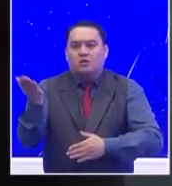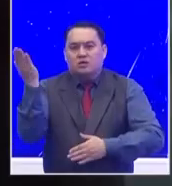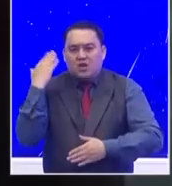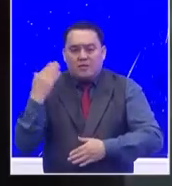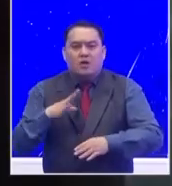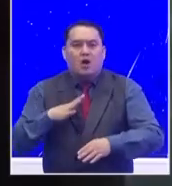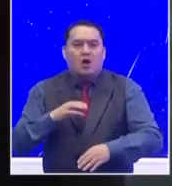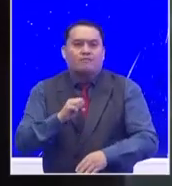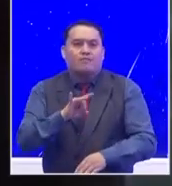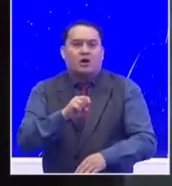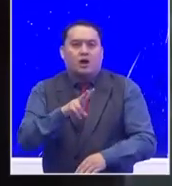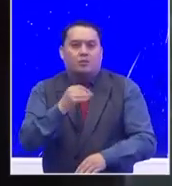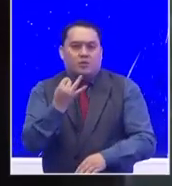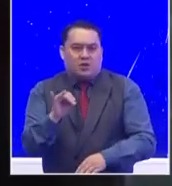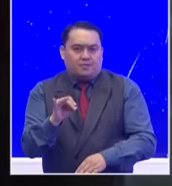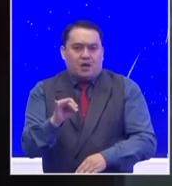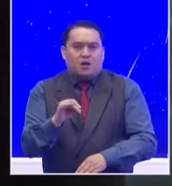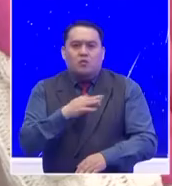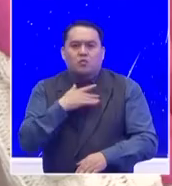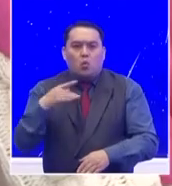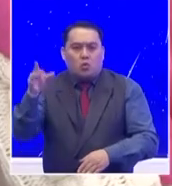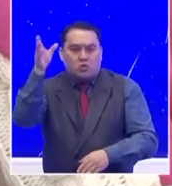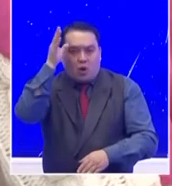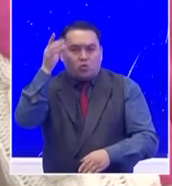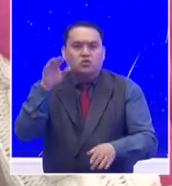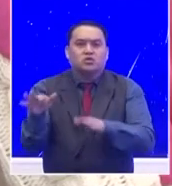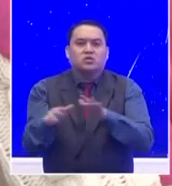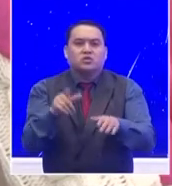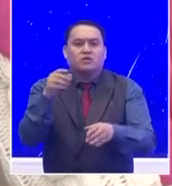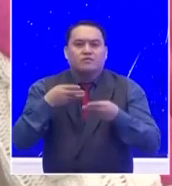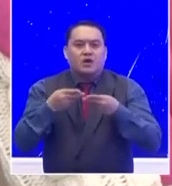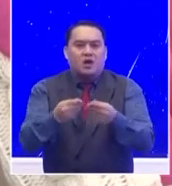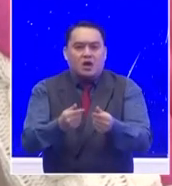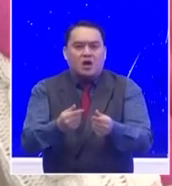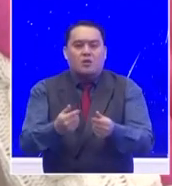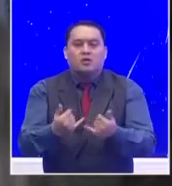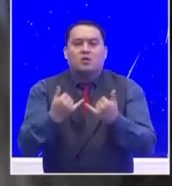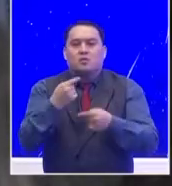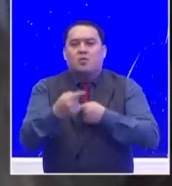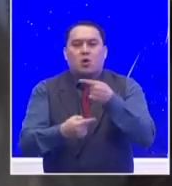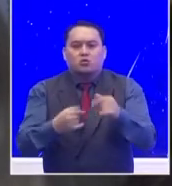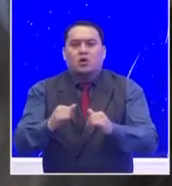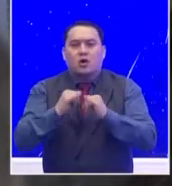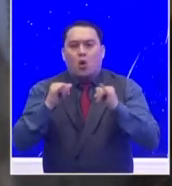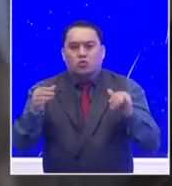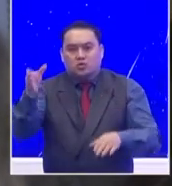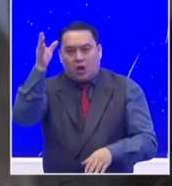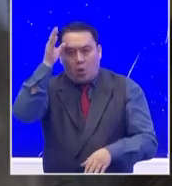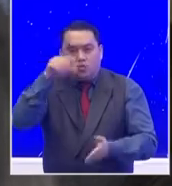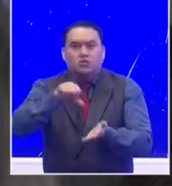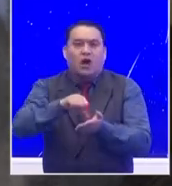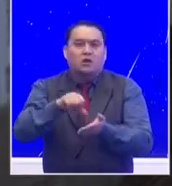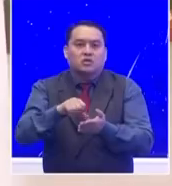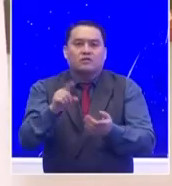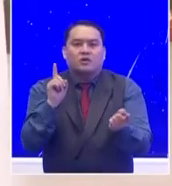Востока Абу Наср Аль-Фараби, с его многосторонней научной деятельностью и влиянием его идей на последующее развитие науки. Участники